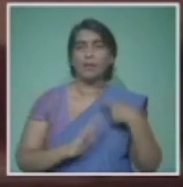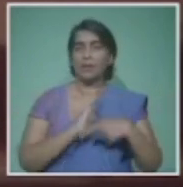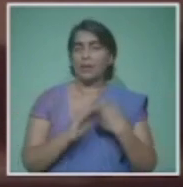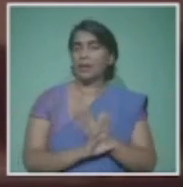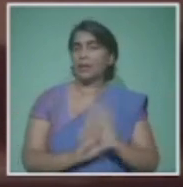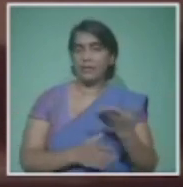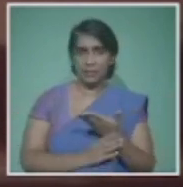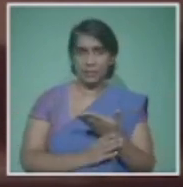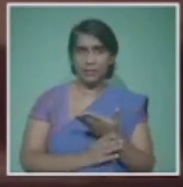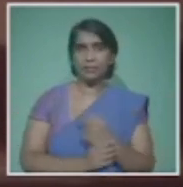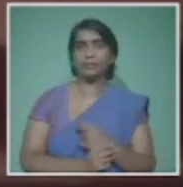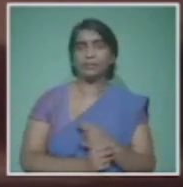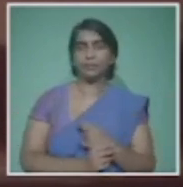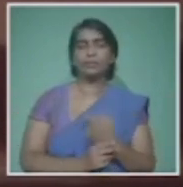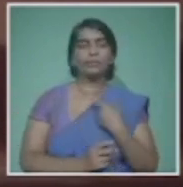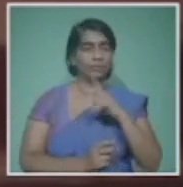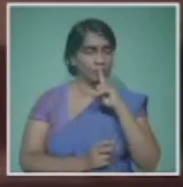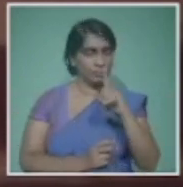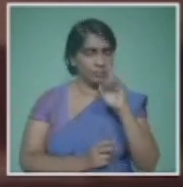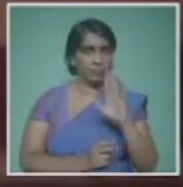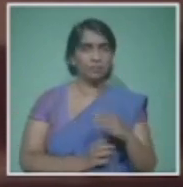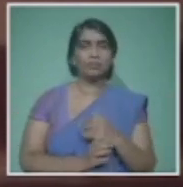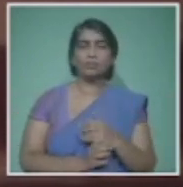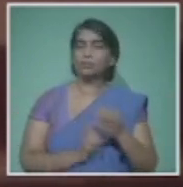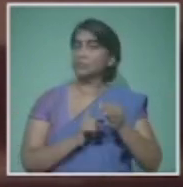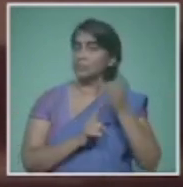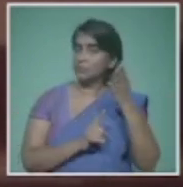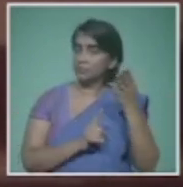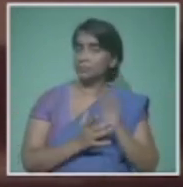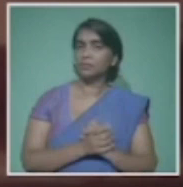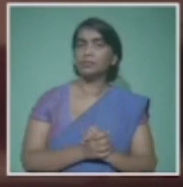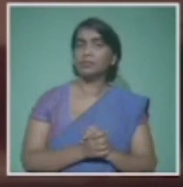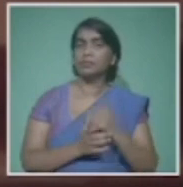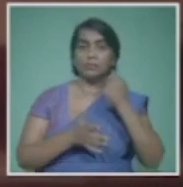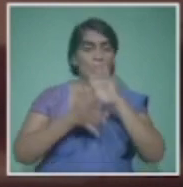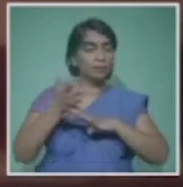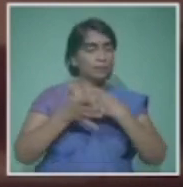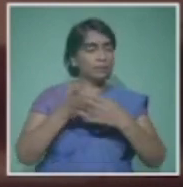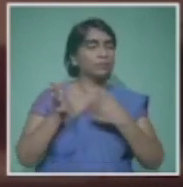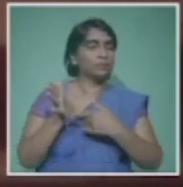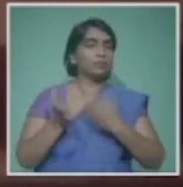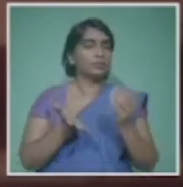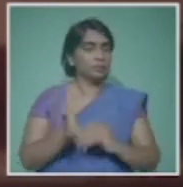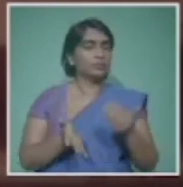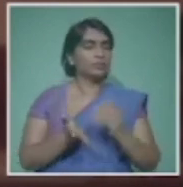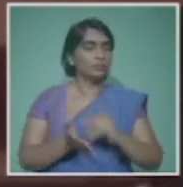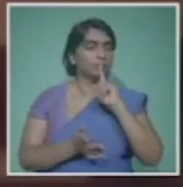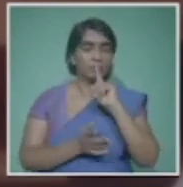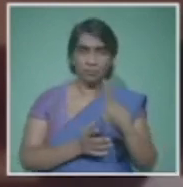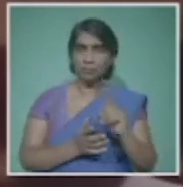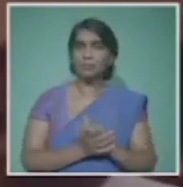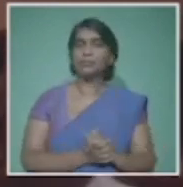neme. Ira kita mang katakan doa nih sahabat tuh ma, mereka ini digin digit ma katakan cedera